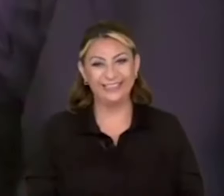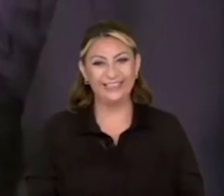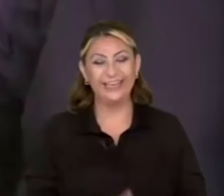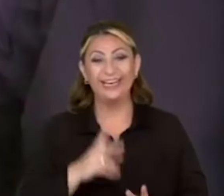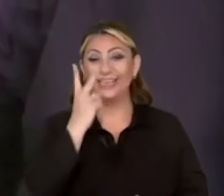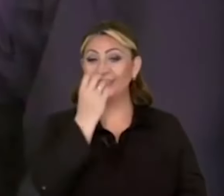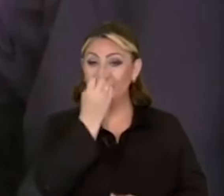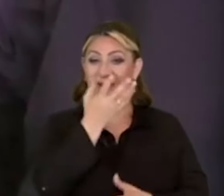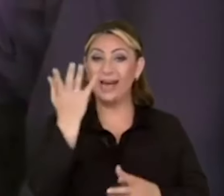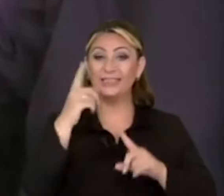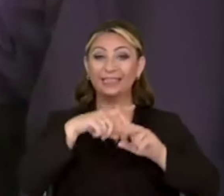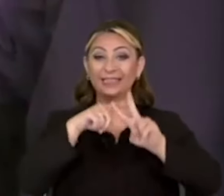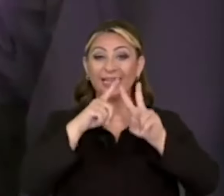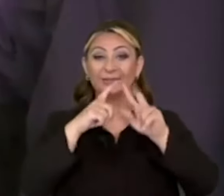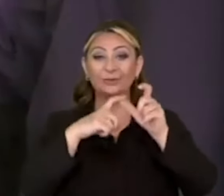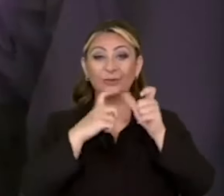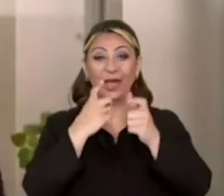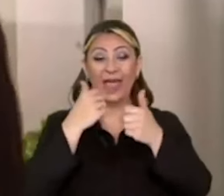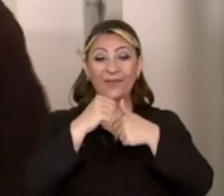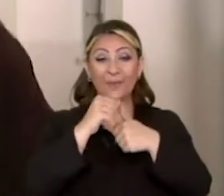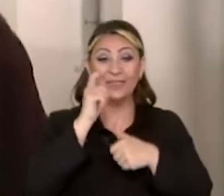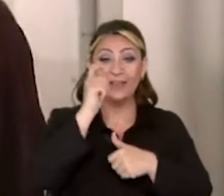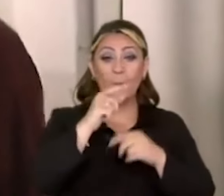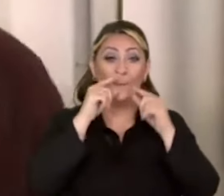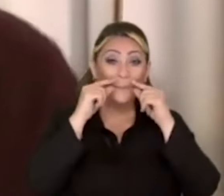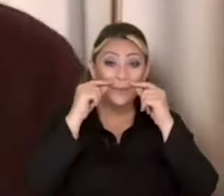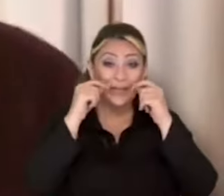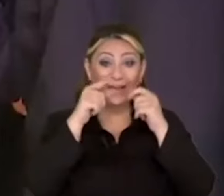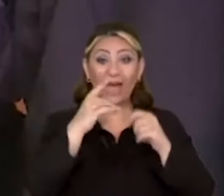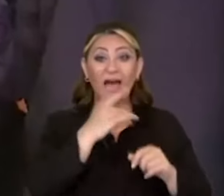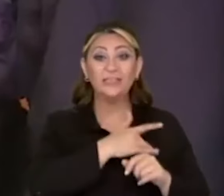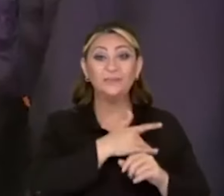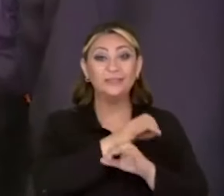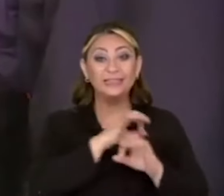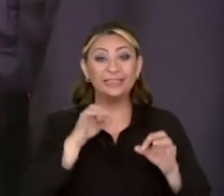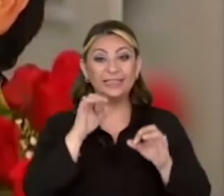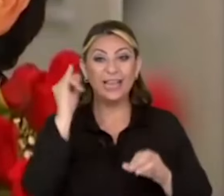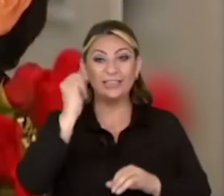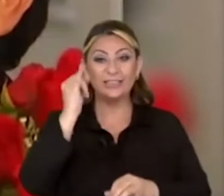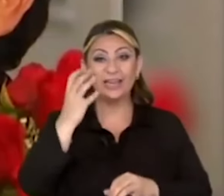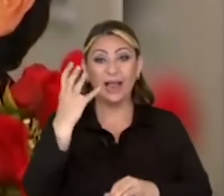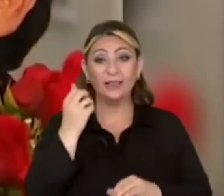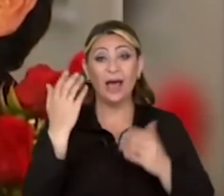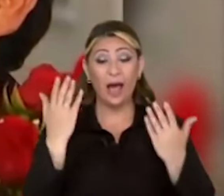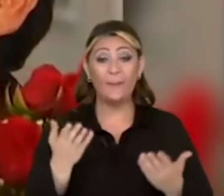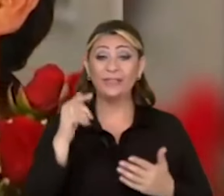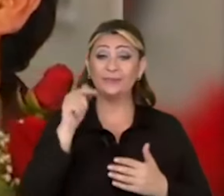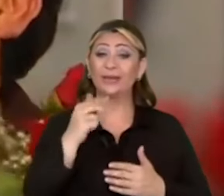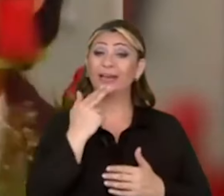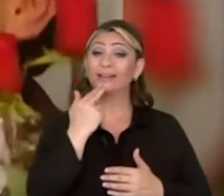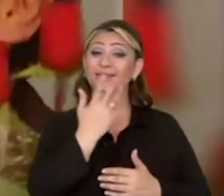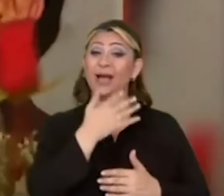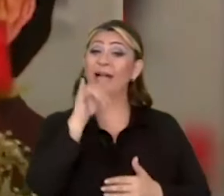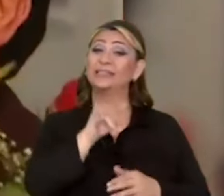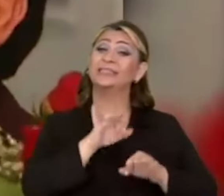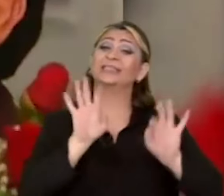İkinci baharda Tansu'ya evlenme teklif ederken bıyıklarına dair acımasız eleştiriler aldın. Ama yani şimdi kadıncağız